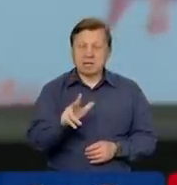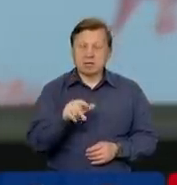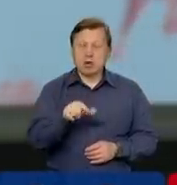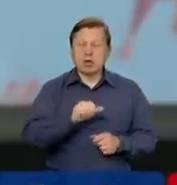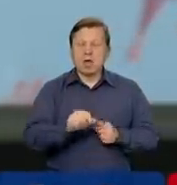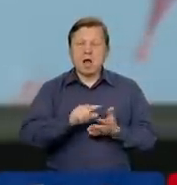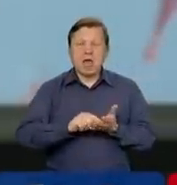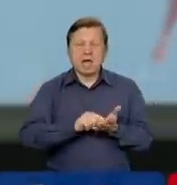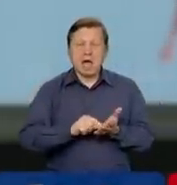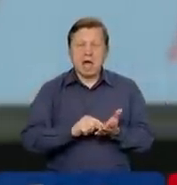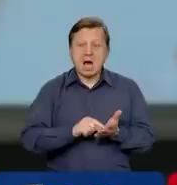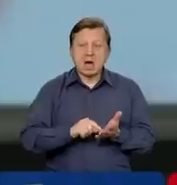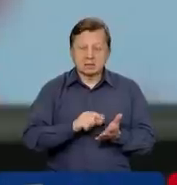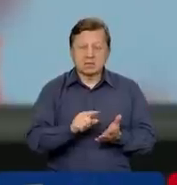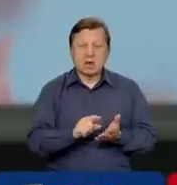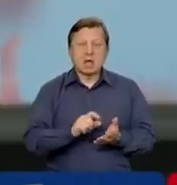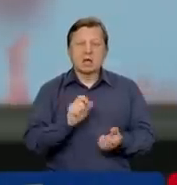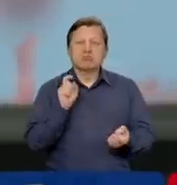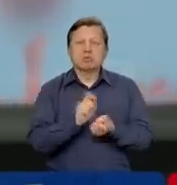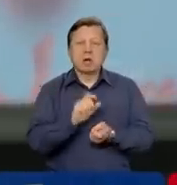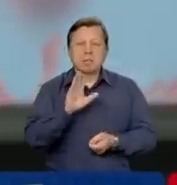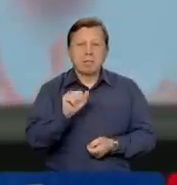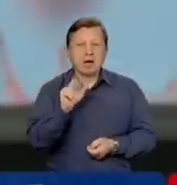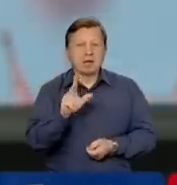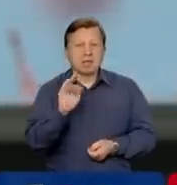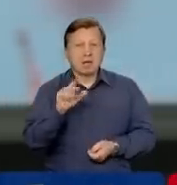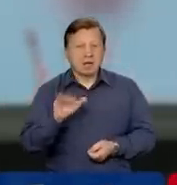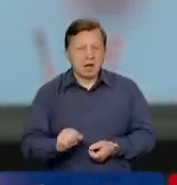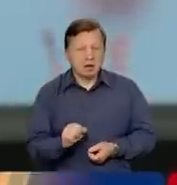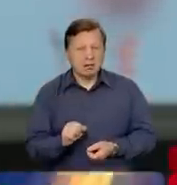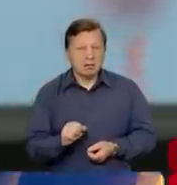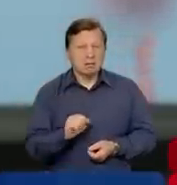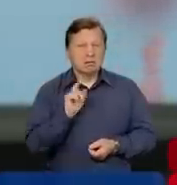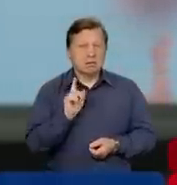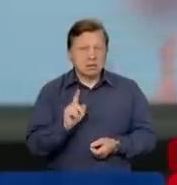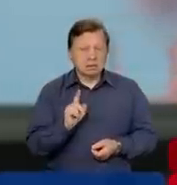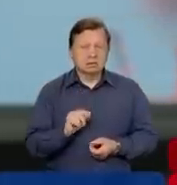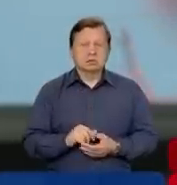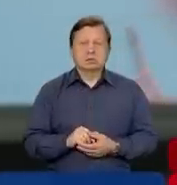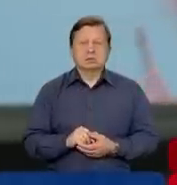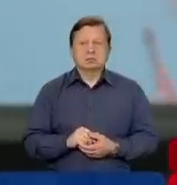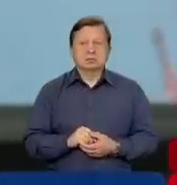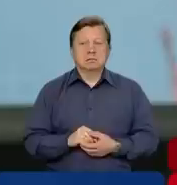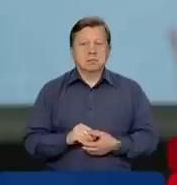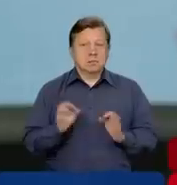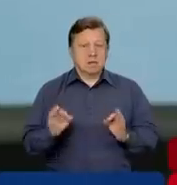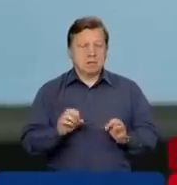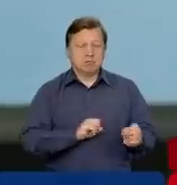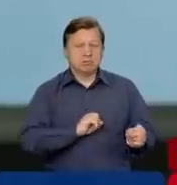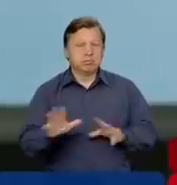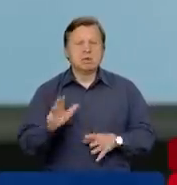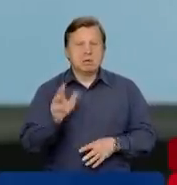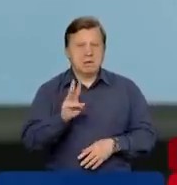które zwalczają bakterie. Natomiast mamy do czynienia z infekcją